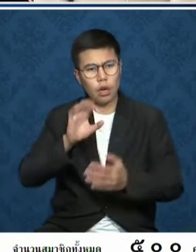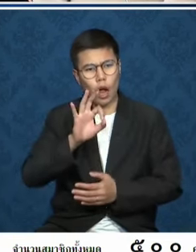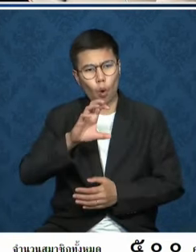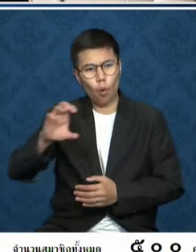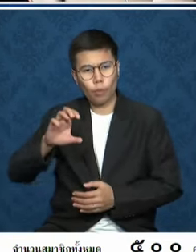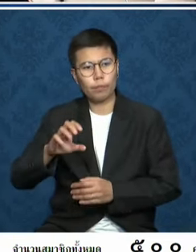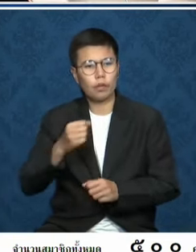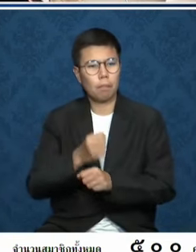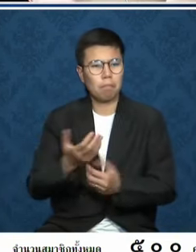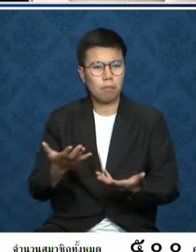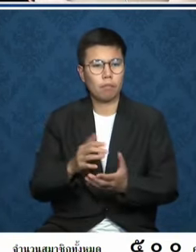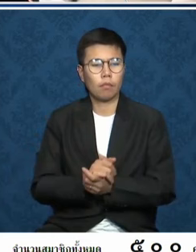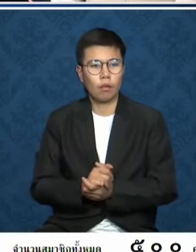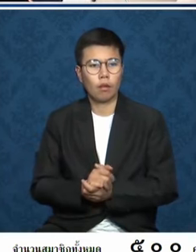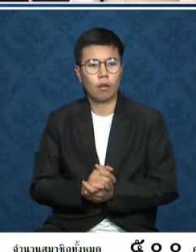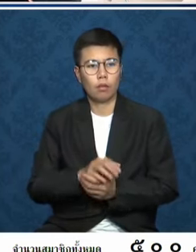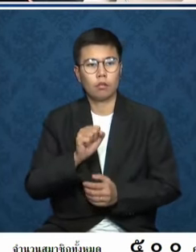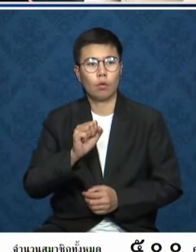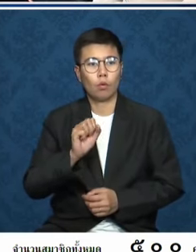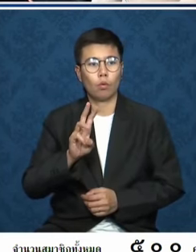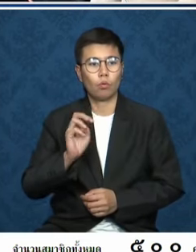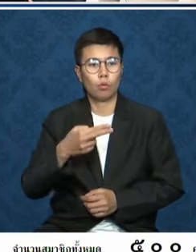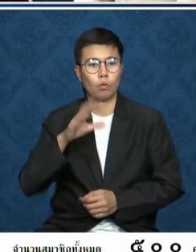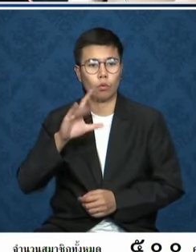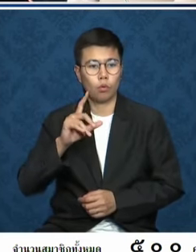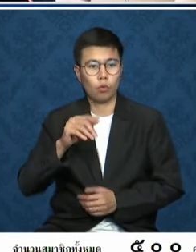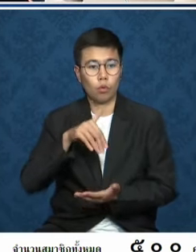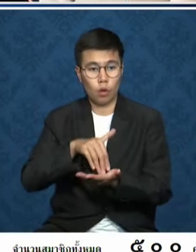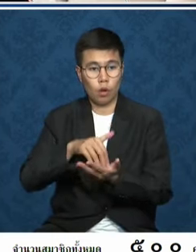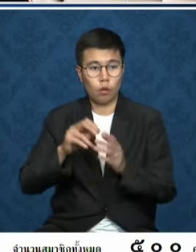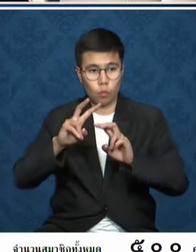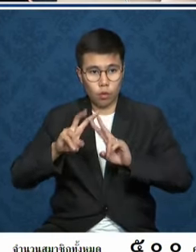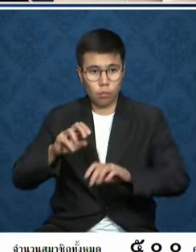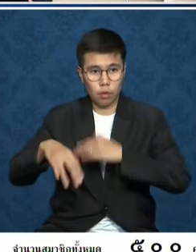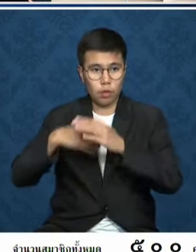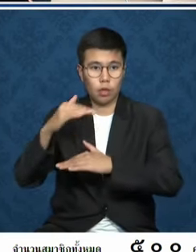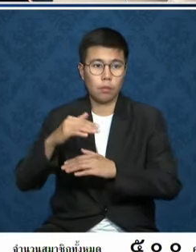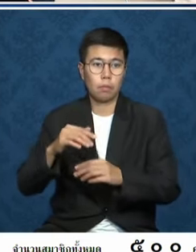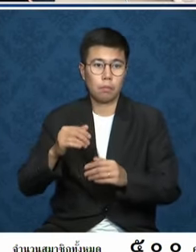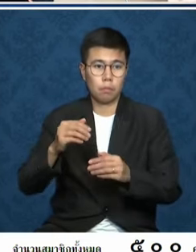เป็ไมได้ยัไคร ท่ประทานสวทช. เป็นหนวยงานหัก ในการวิจัยและพัฒนาของประเท